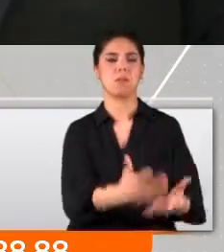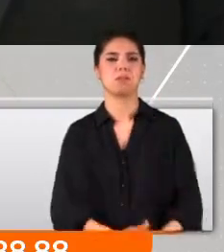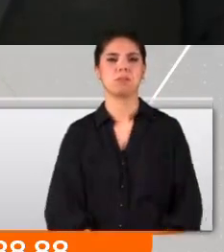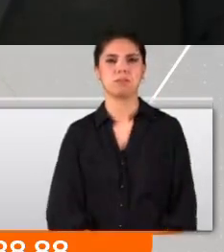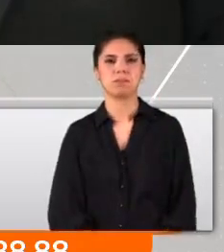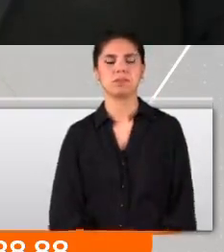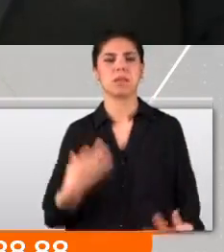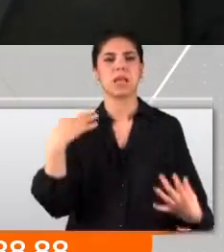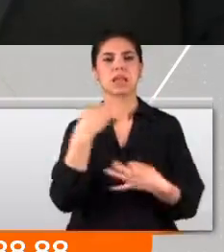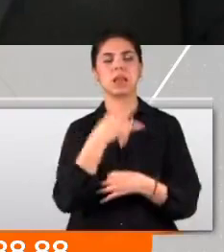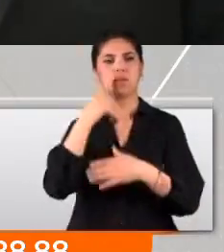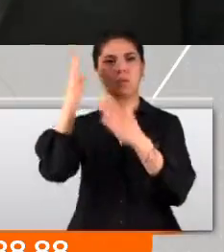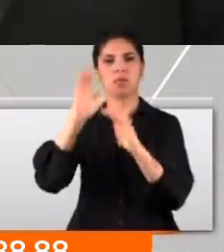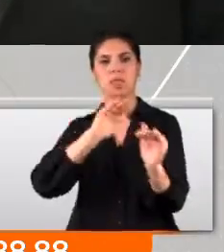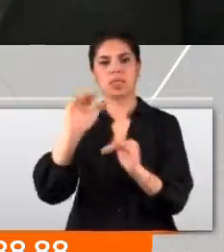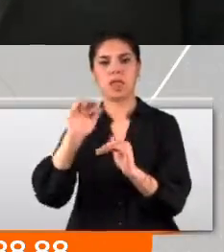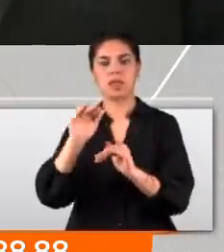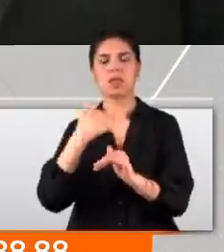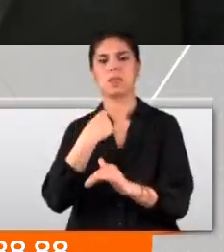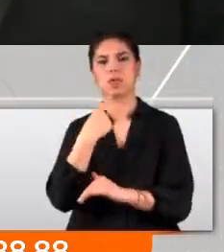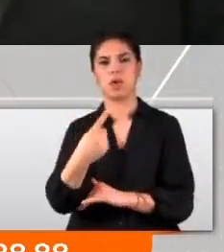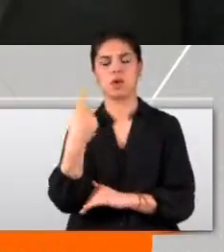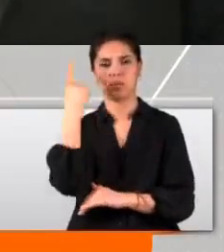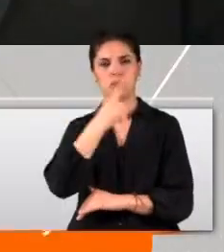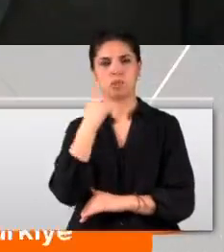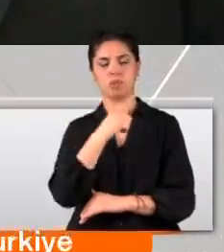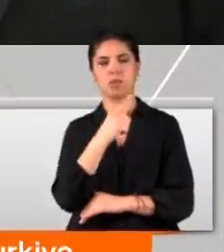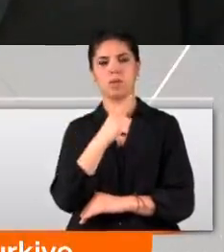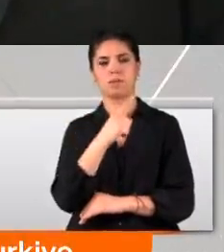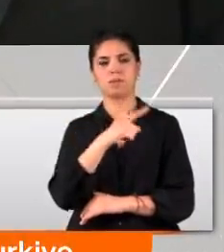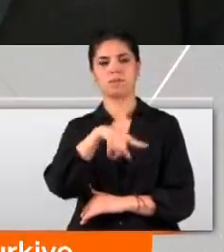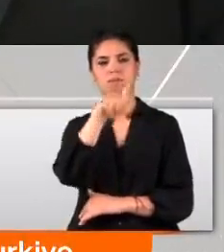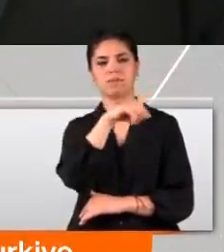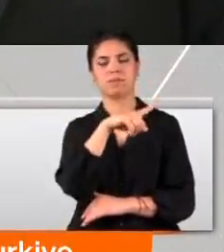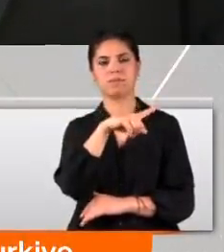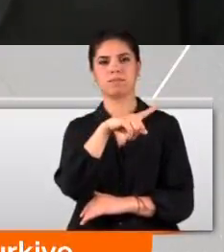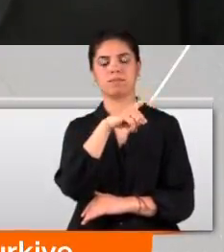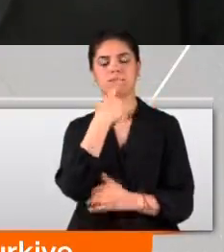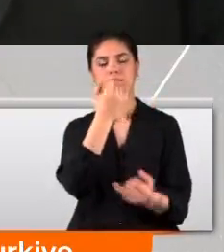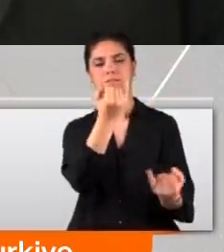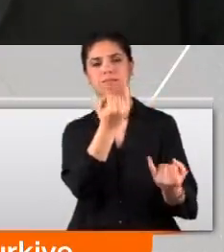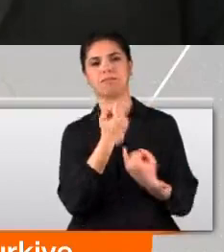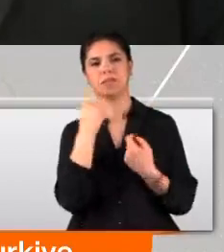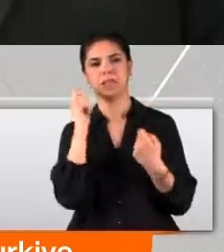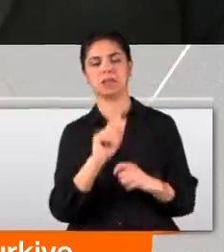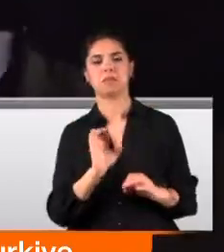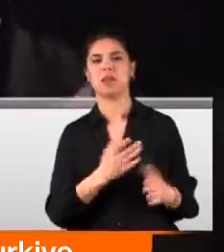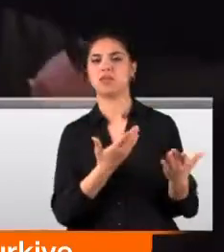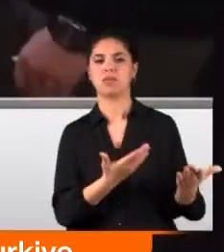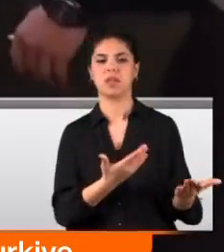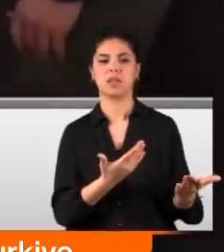başladılar. Sayın Erdoğan'ı destekleyeceğimizi deklare ettik. O zaman eteklerinde topladıkları bütün taşları bize doğru fırlatmaya